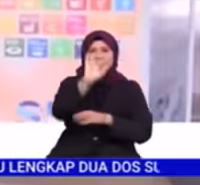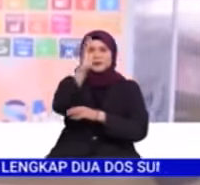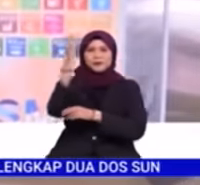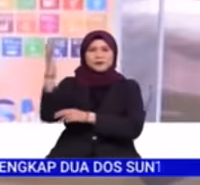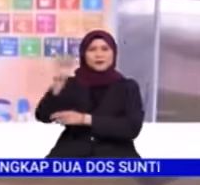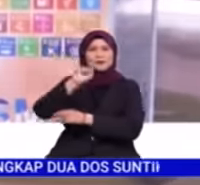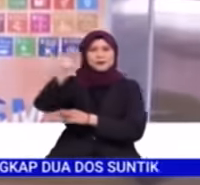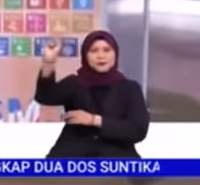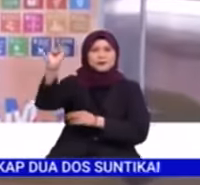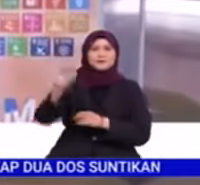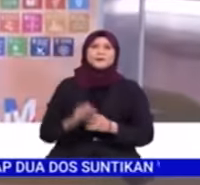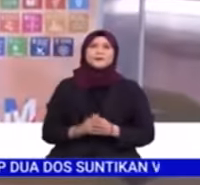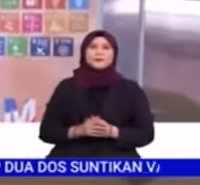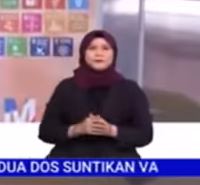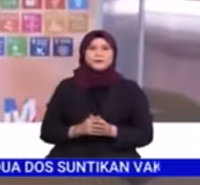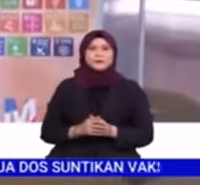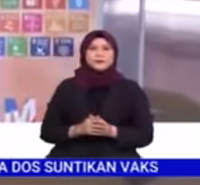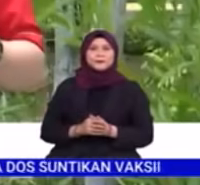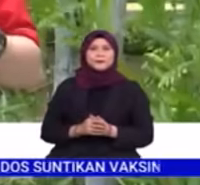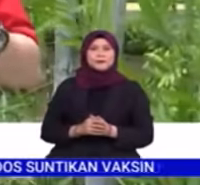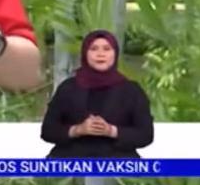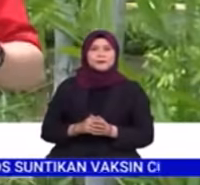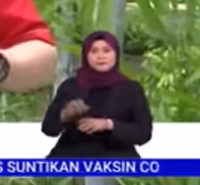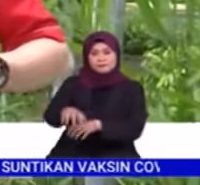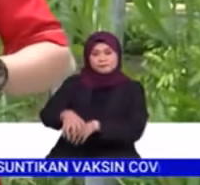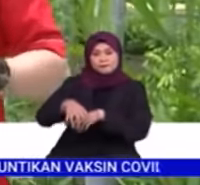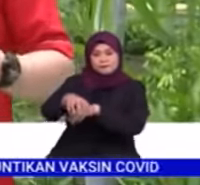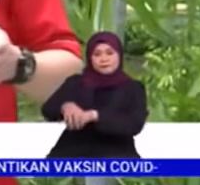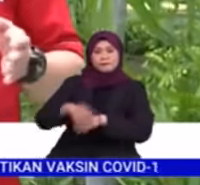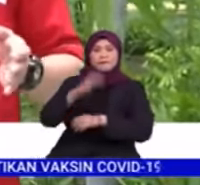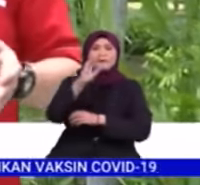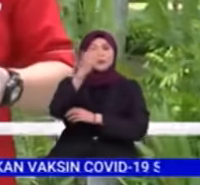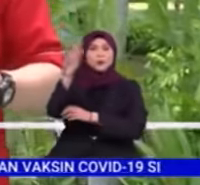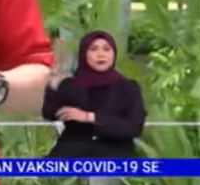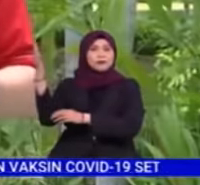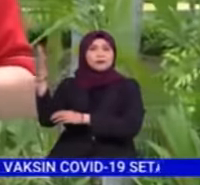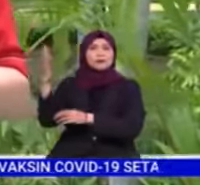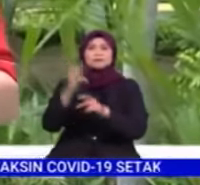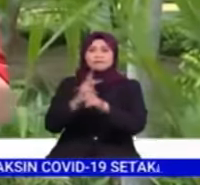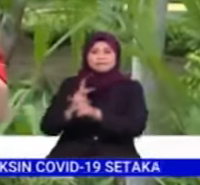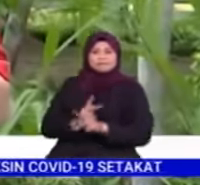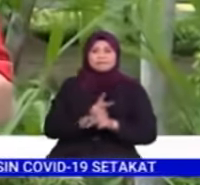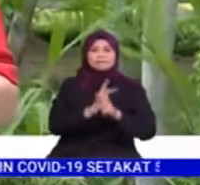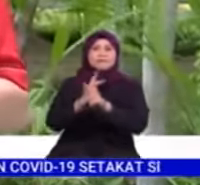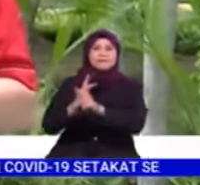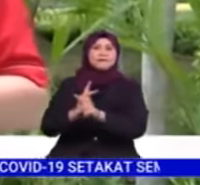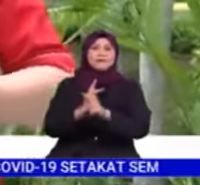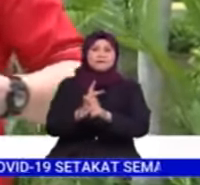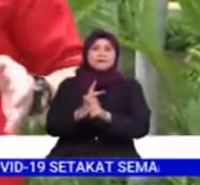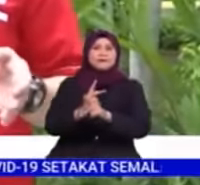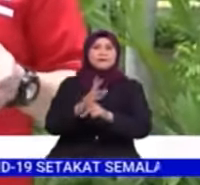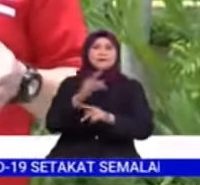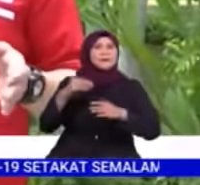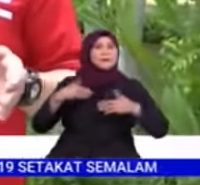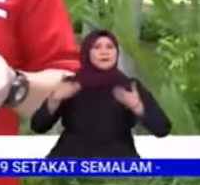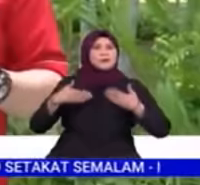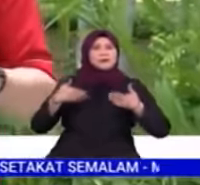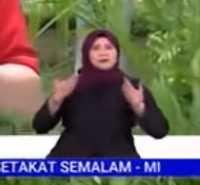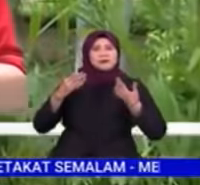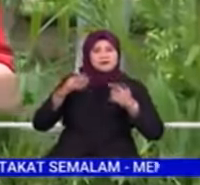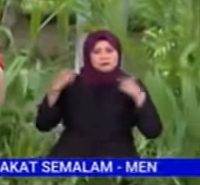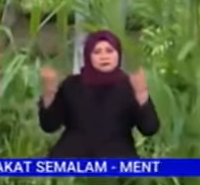tabah Penanaman hutan landasan ke arah pemulihan dan kesejahteraan